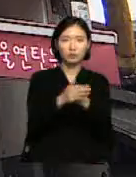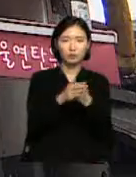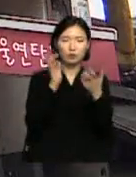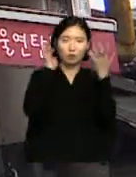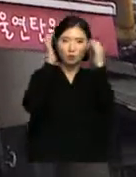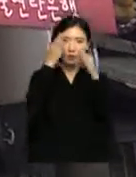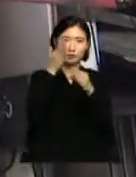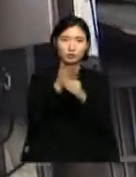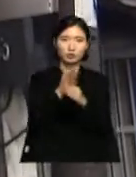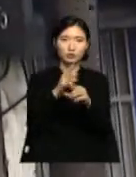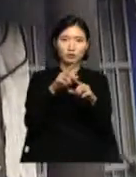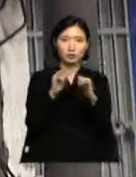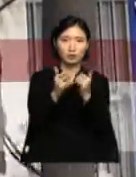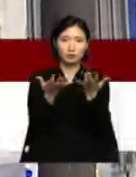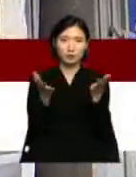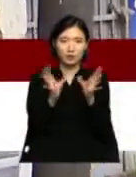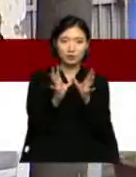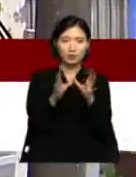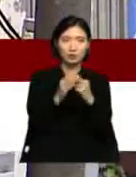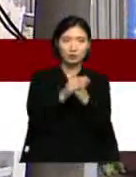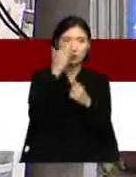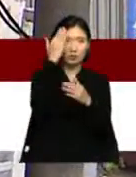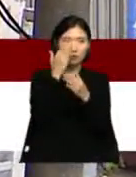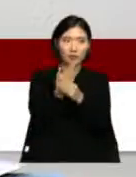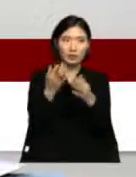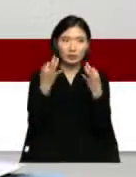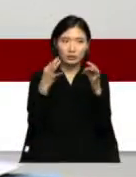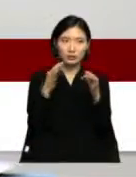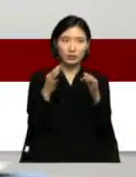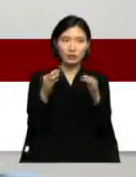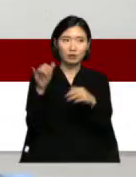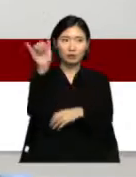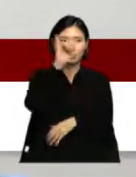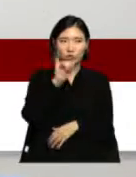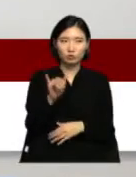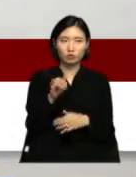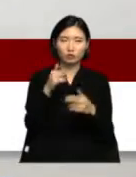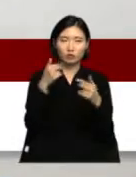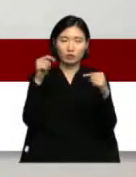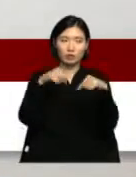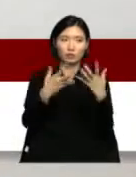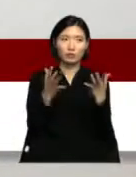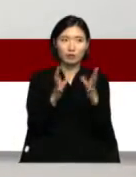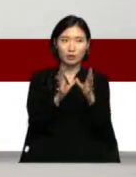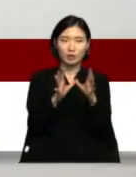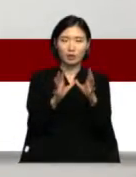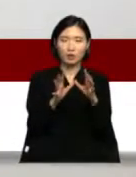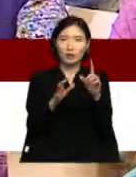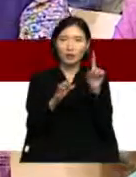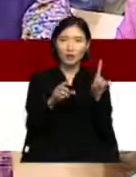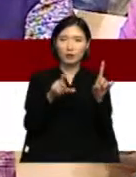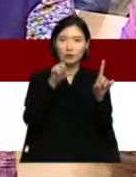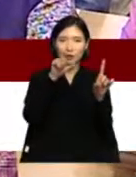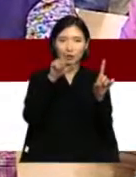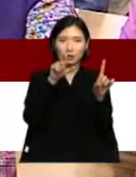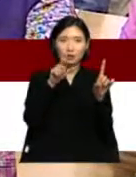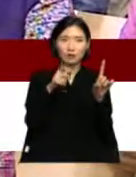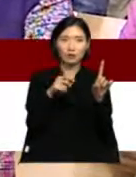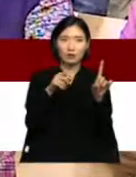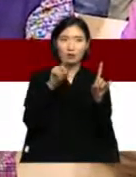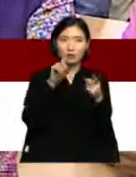있습니다. 시민단체인 연탄은행 전국협의회는 정부가 현재 장당 600원 하는 연탄 가격을